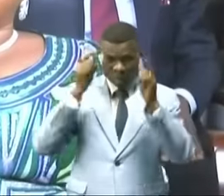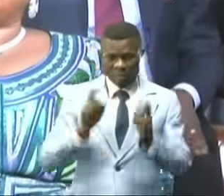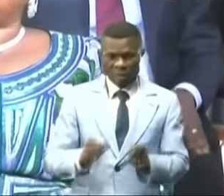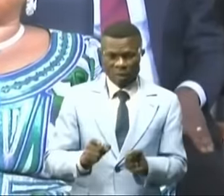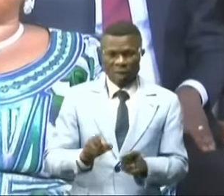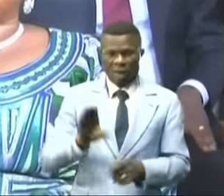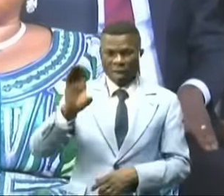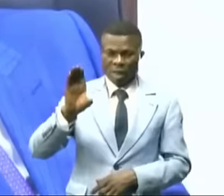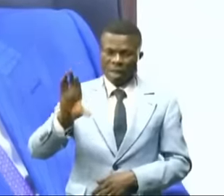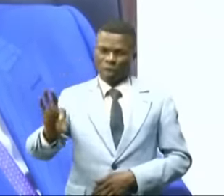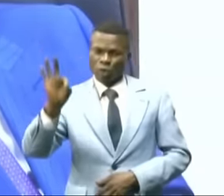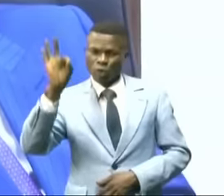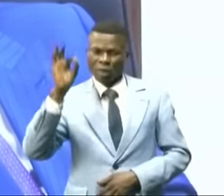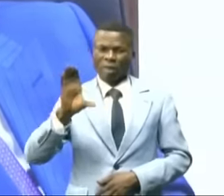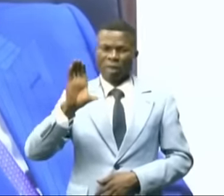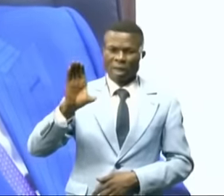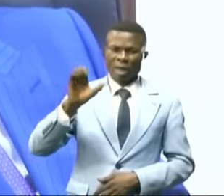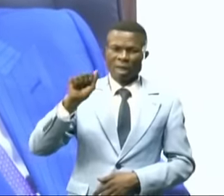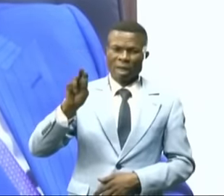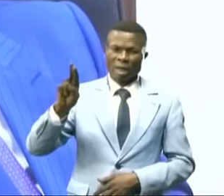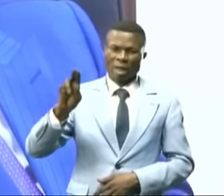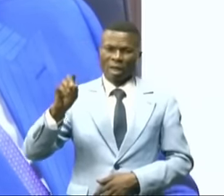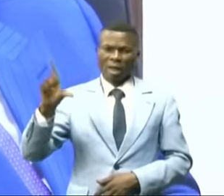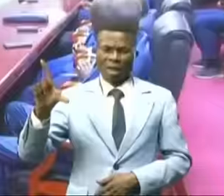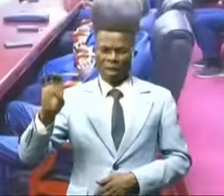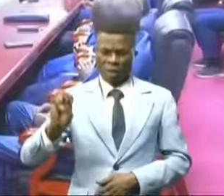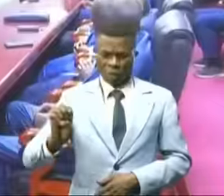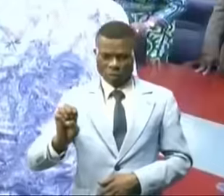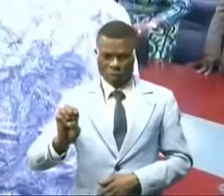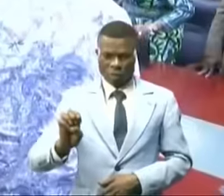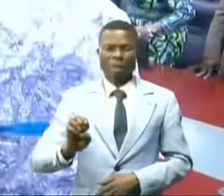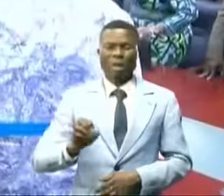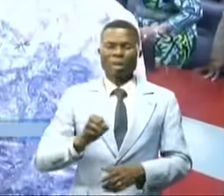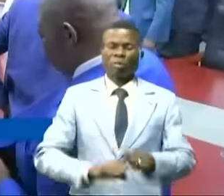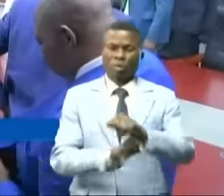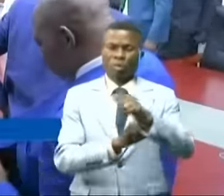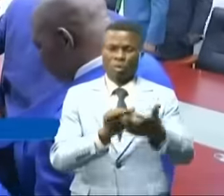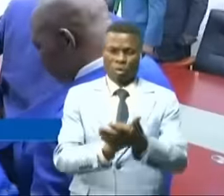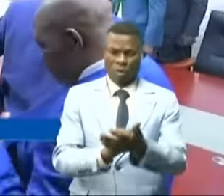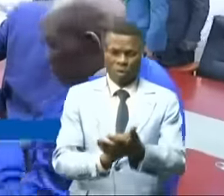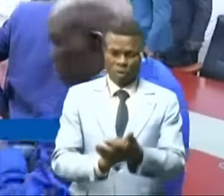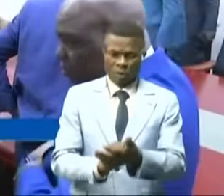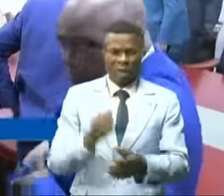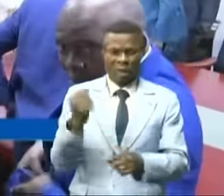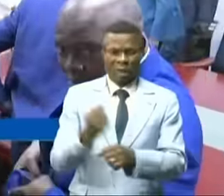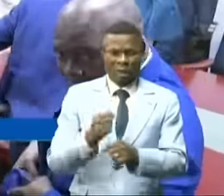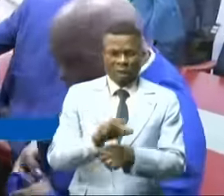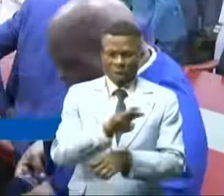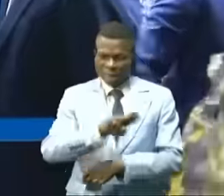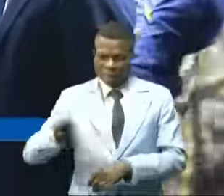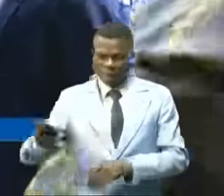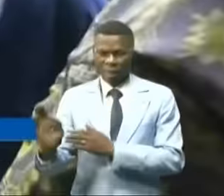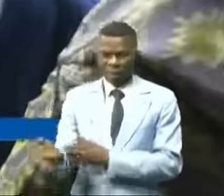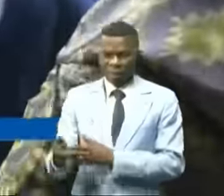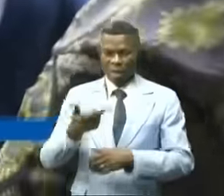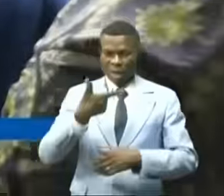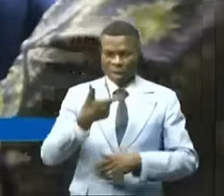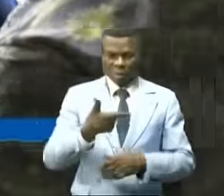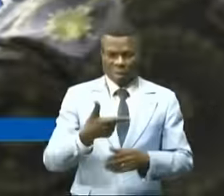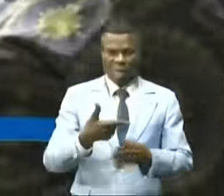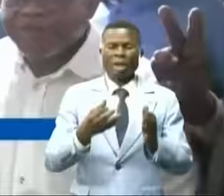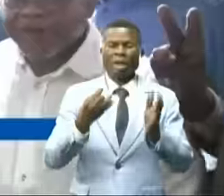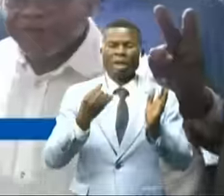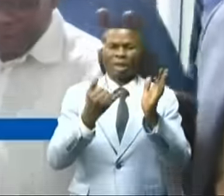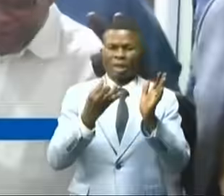Aguito et Topin Kabongo pour compétir sur ces postes. C'est vers les petites heures du matin de ce mardi 6 août que s'est